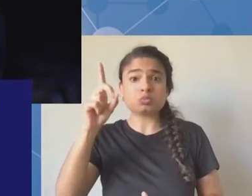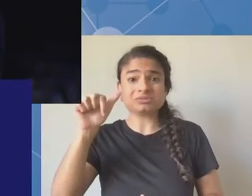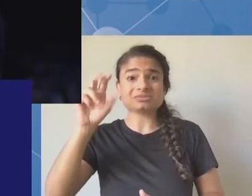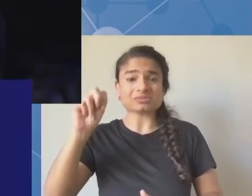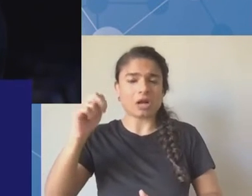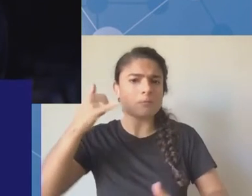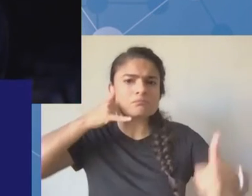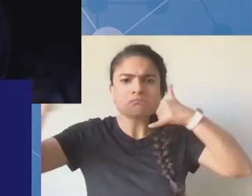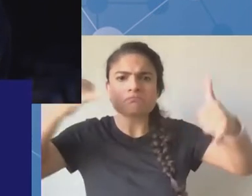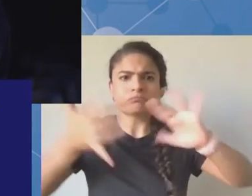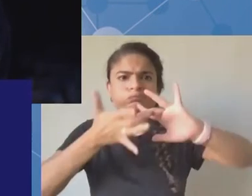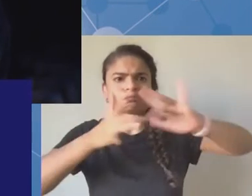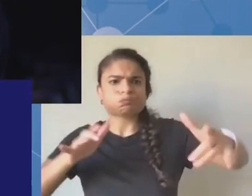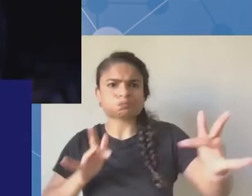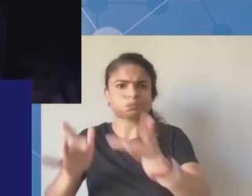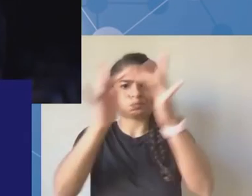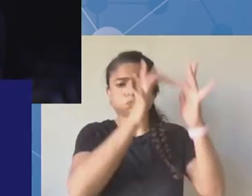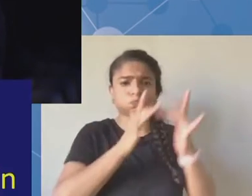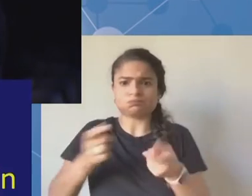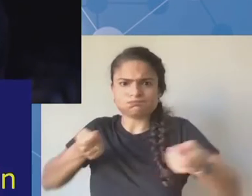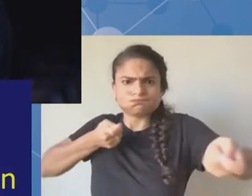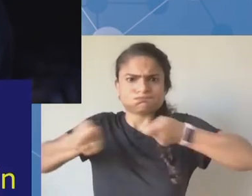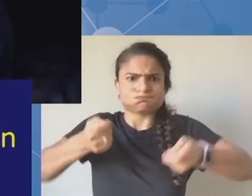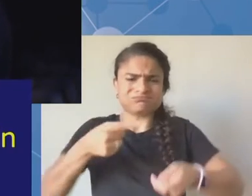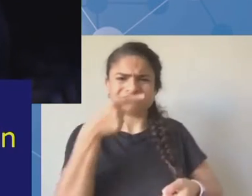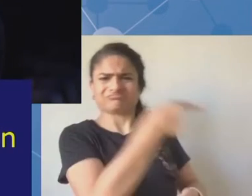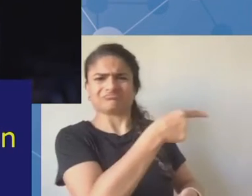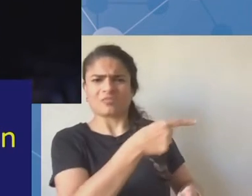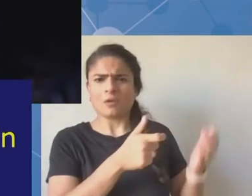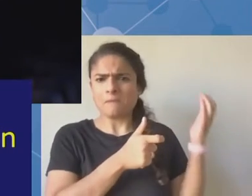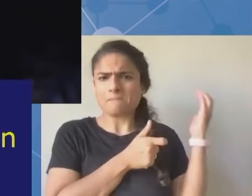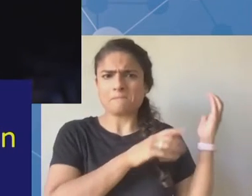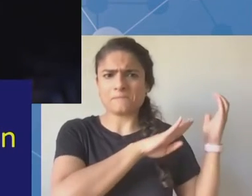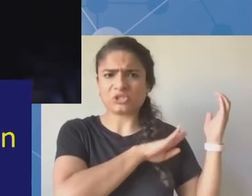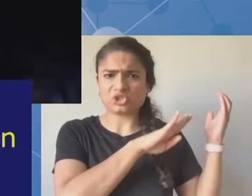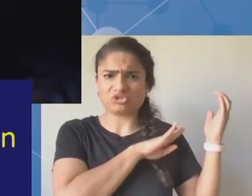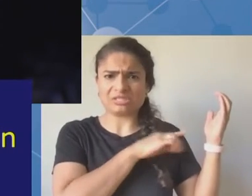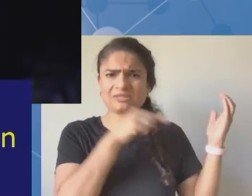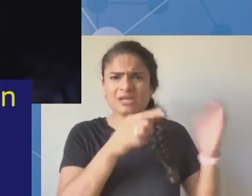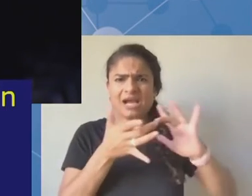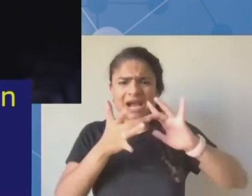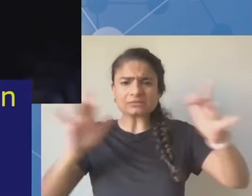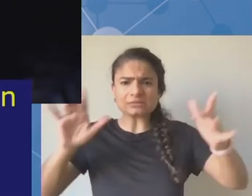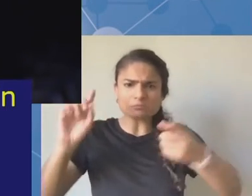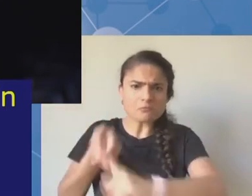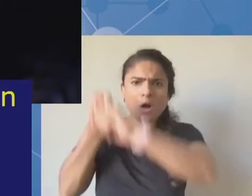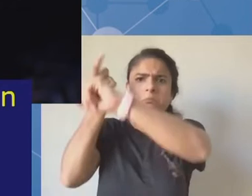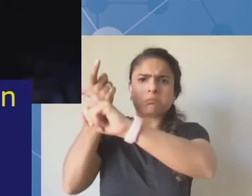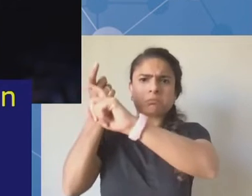нашей стране приостановлено. Невозможно было с ним соединиться. Мы видим,